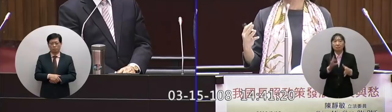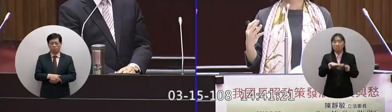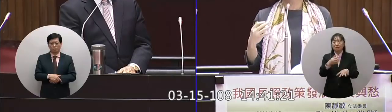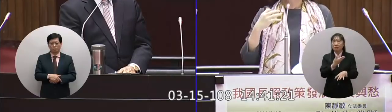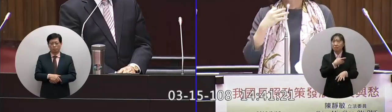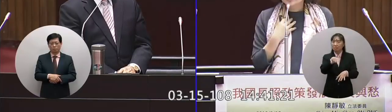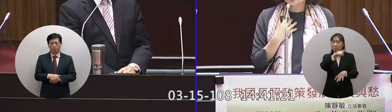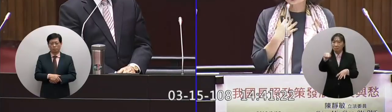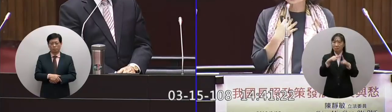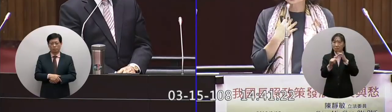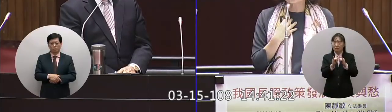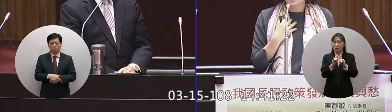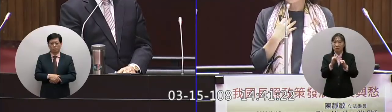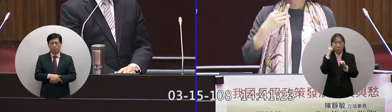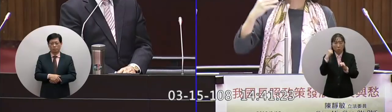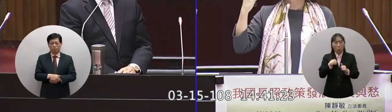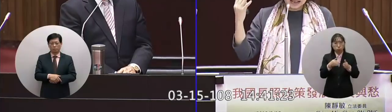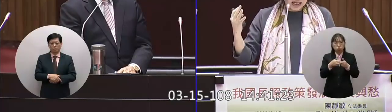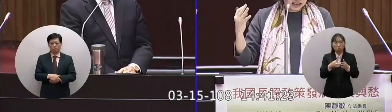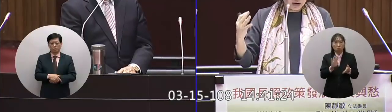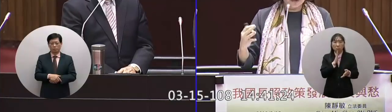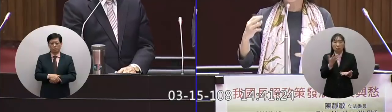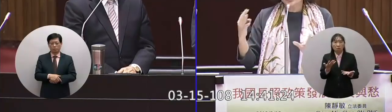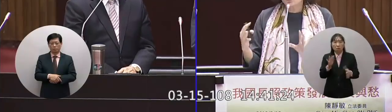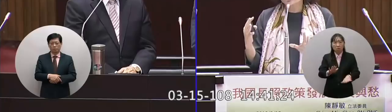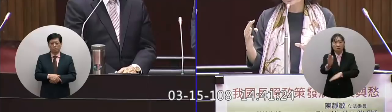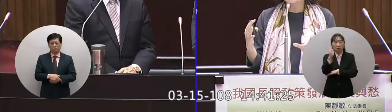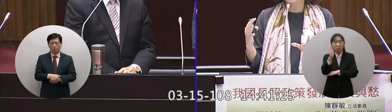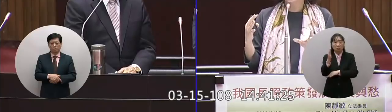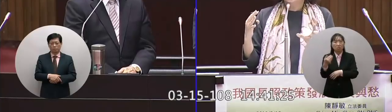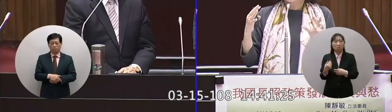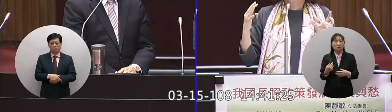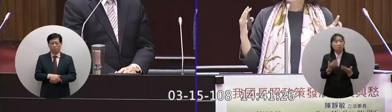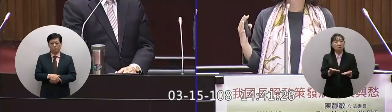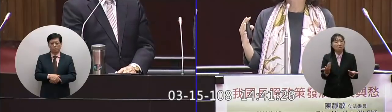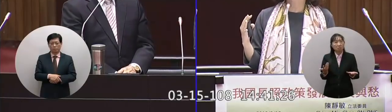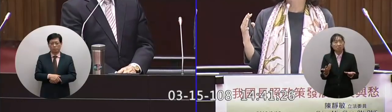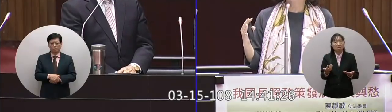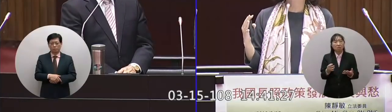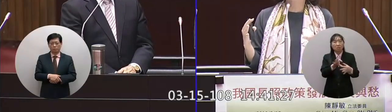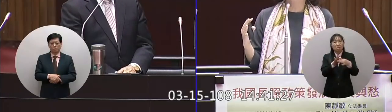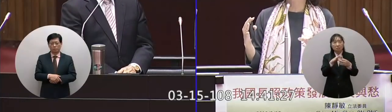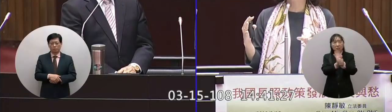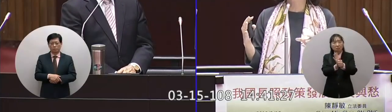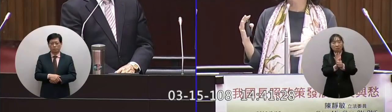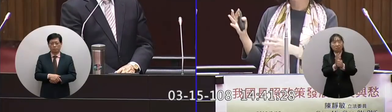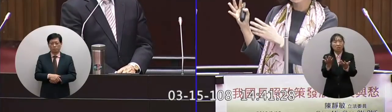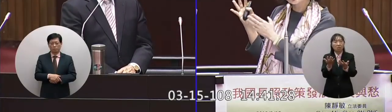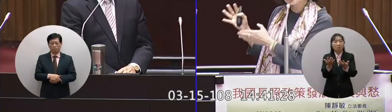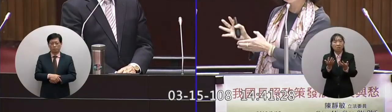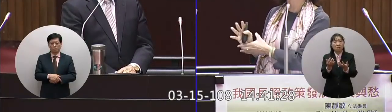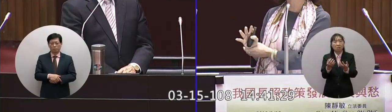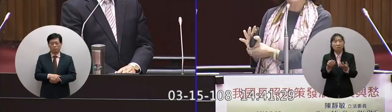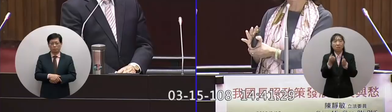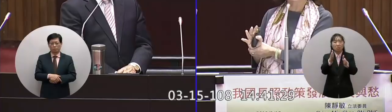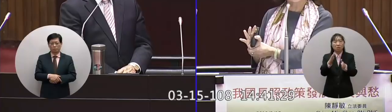民众会感觉到我是有需求的啊，可是你现在政府提供的一些的相关的服务资源的部件，